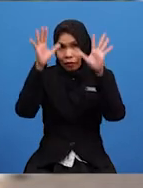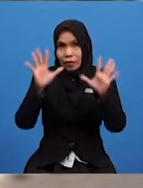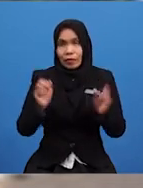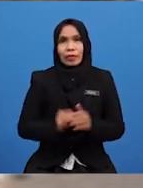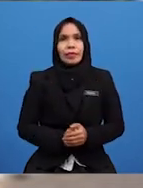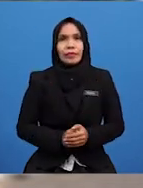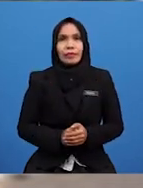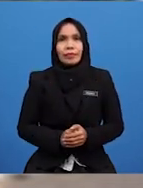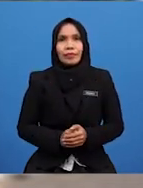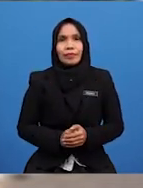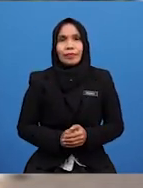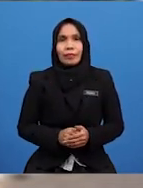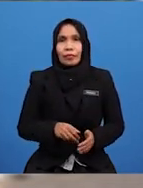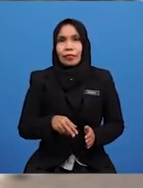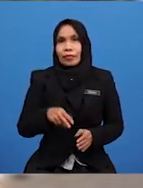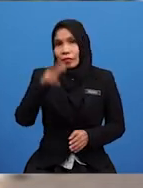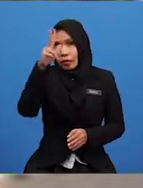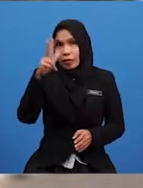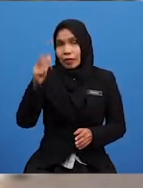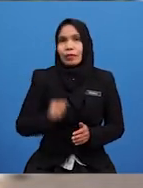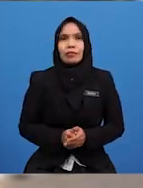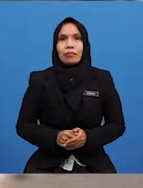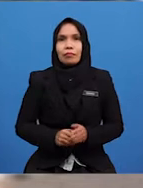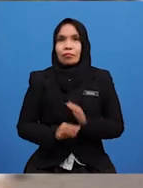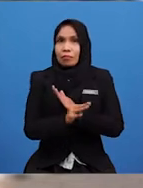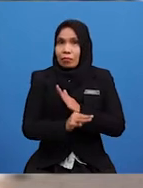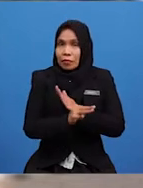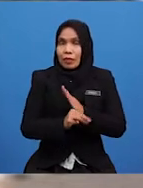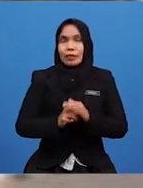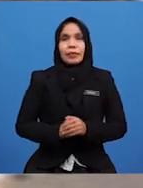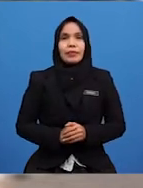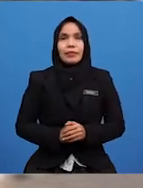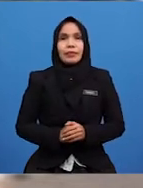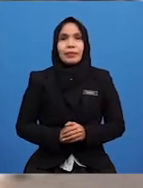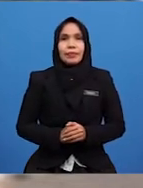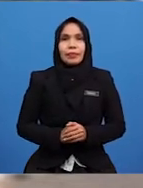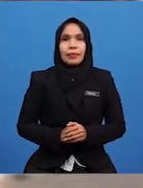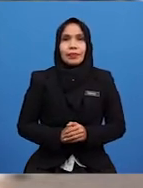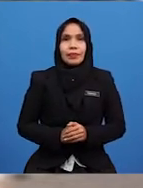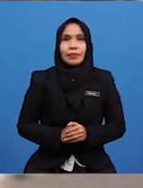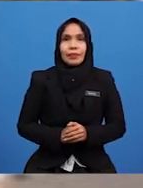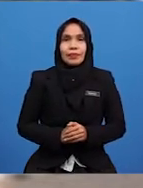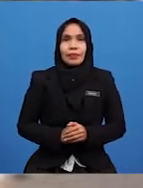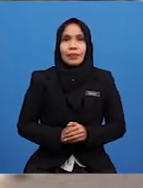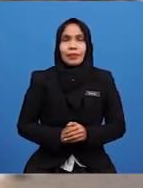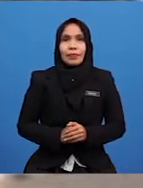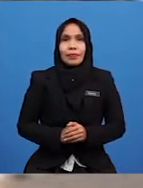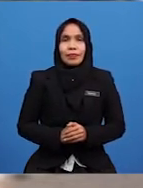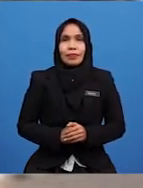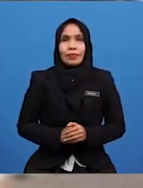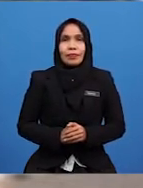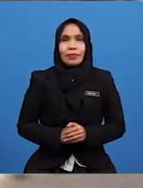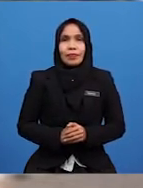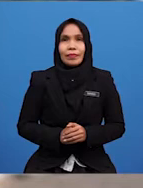ialah Melaka merupakan sebuah empayar yang luas, berkembang sebagai pusat penyebaran agama Islam dan